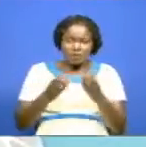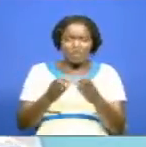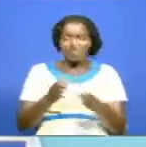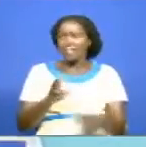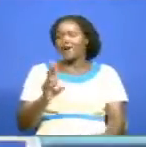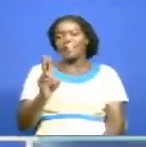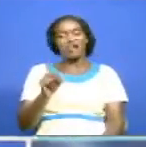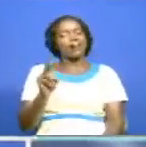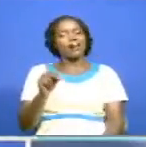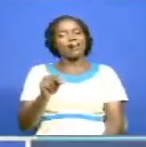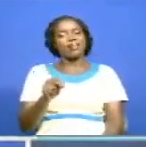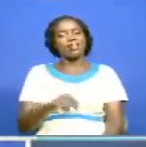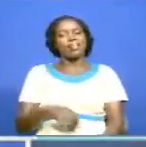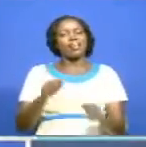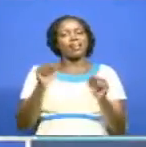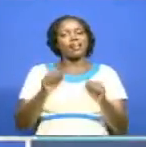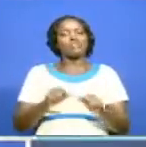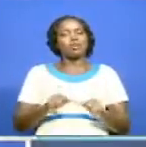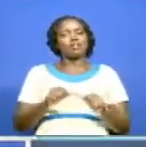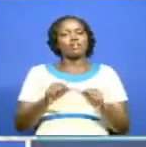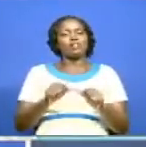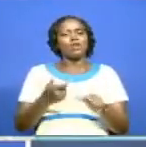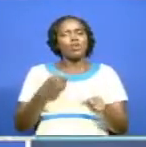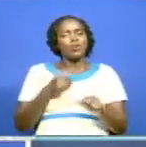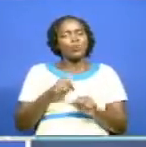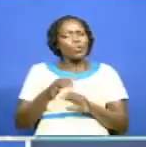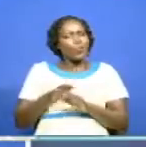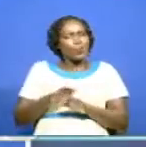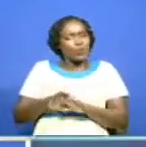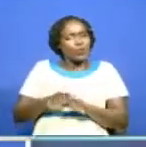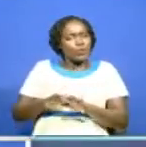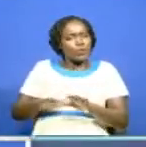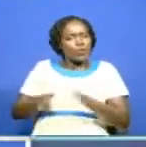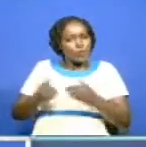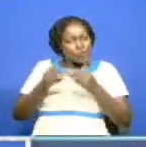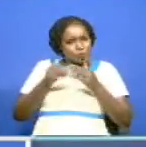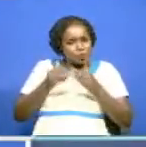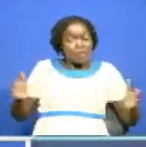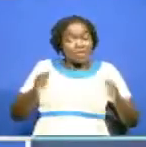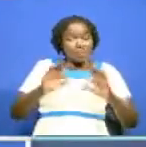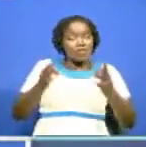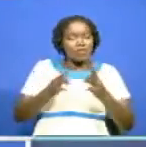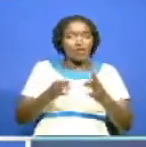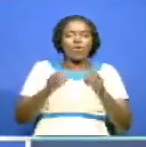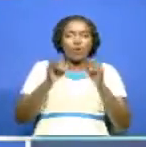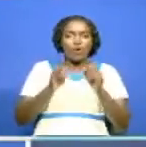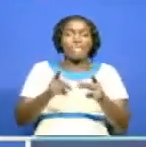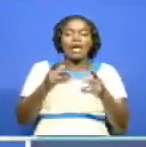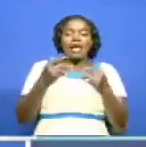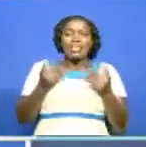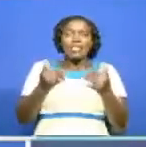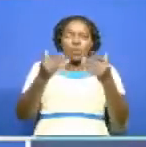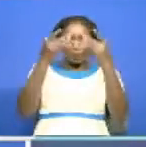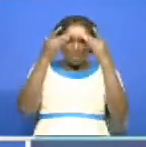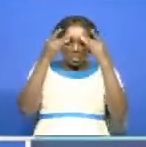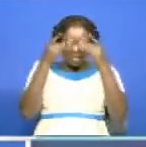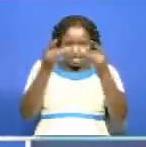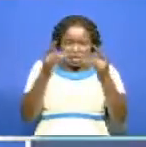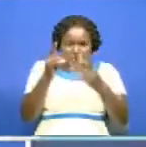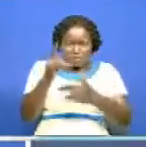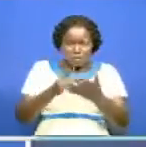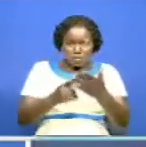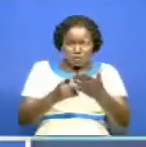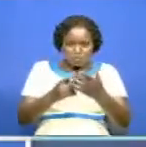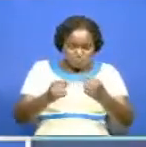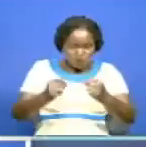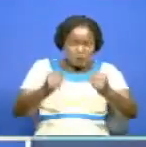kuendelea itakuwa ni eti sisi wenyewe tunatelekeza jamii, basi tukasema lazima tusite kidogo ndio tupatie serikali ile